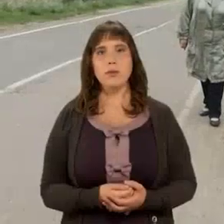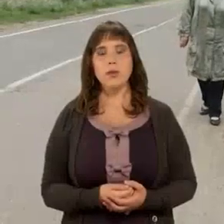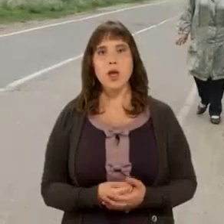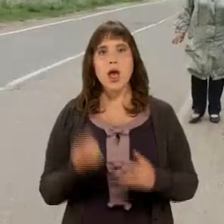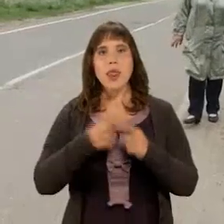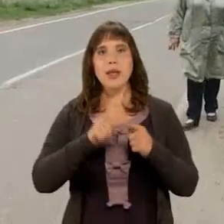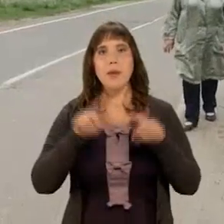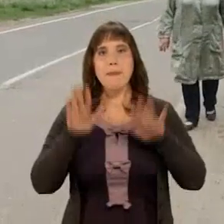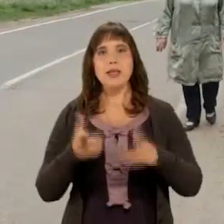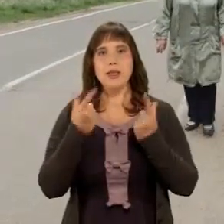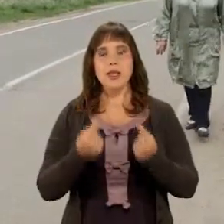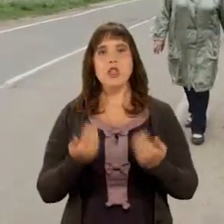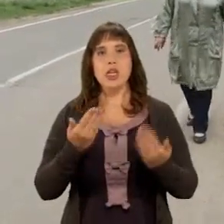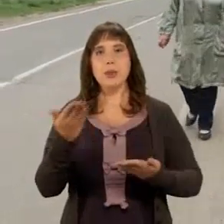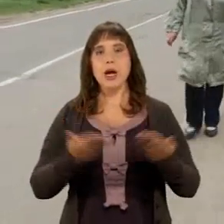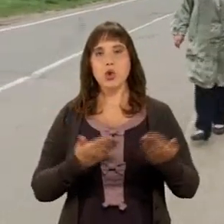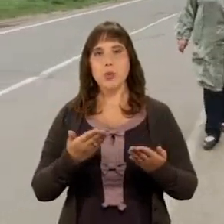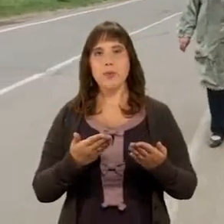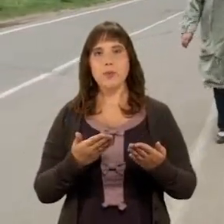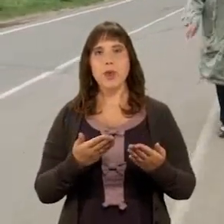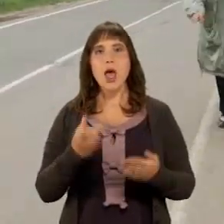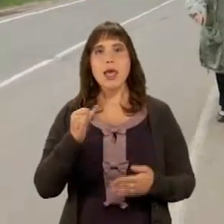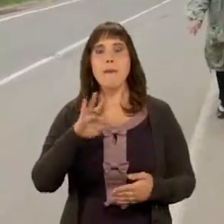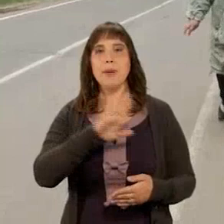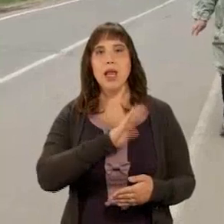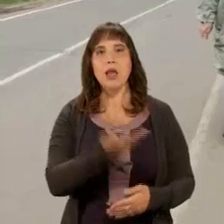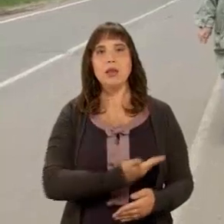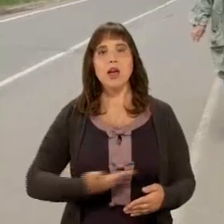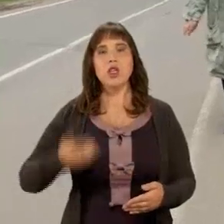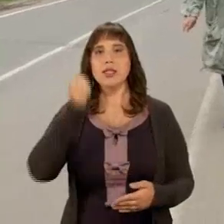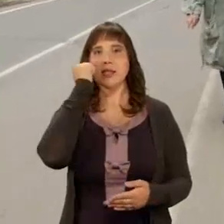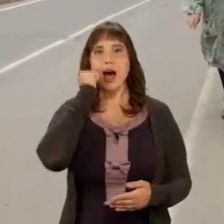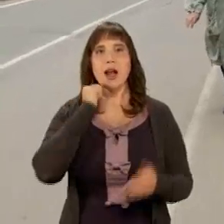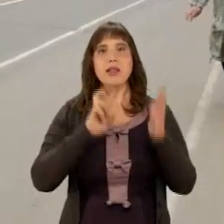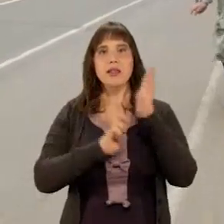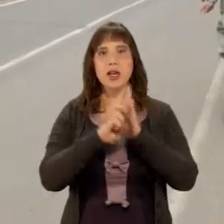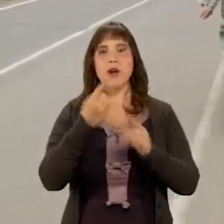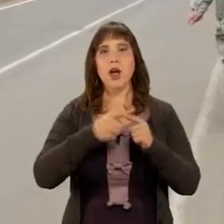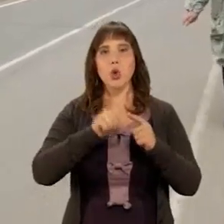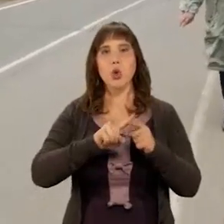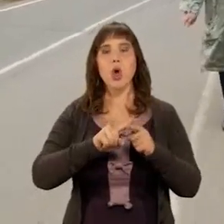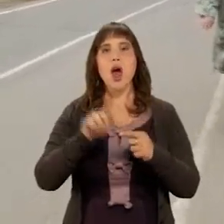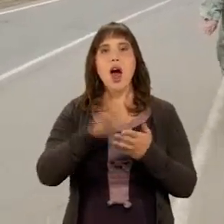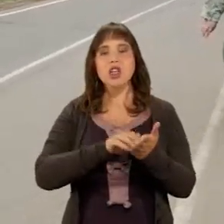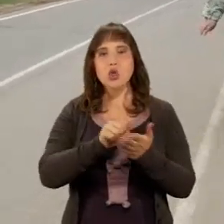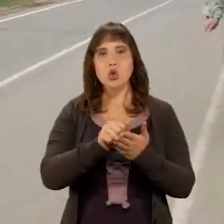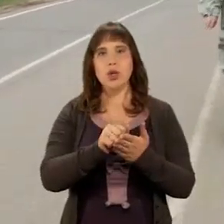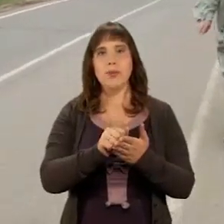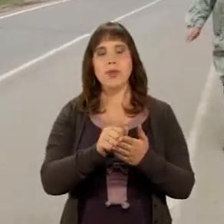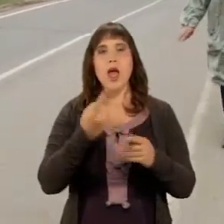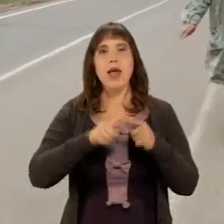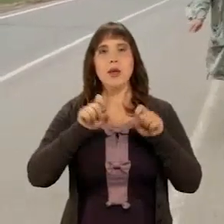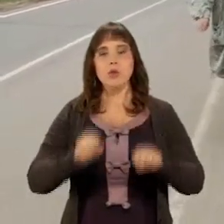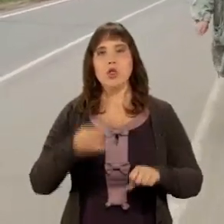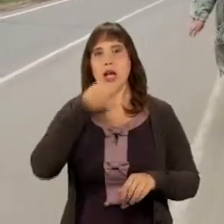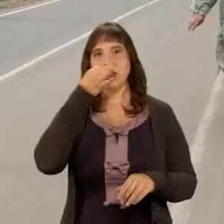Ну вот на этом месте, где я сейчас прохожу, как раз и была наша старая церковь, которую разрушили. Вот это,